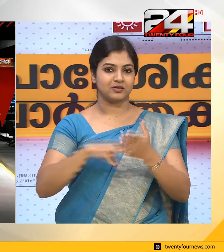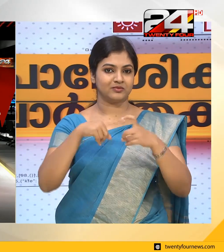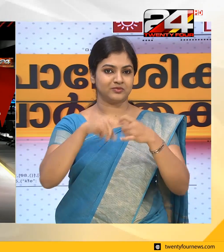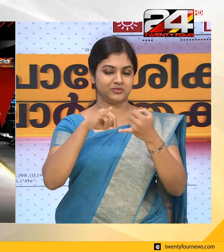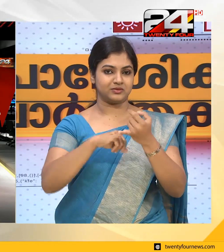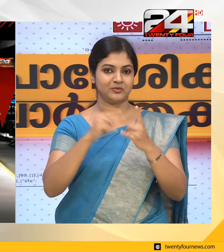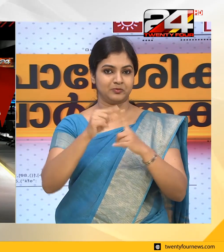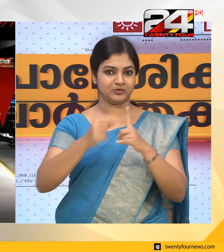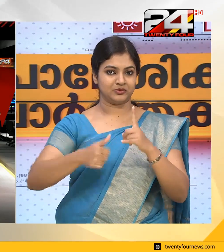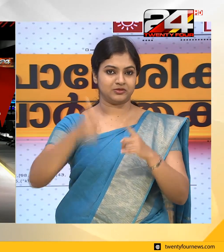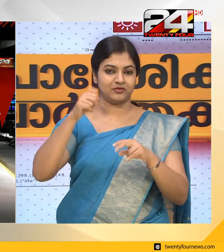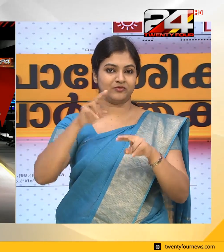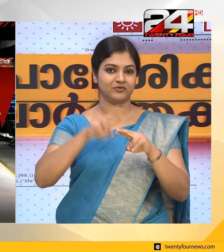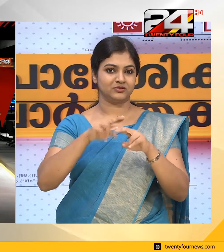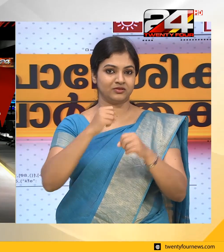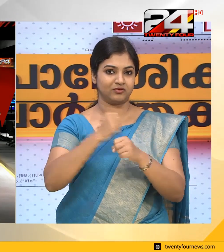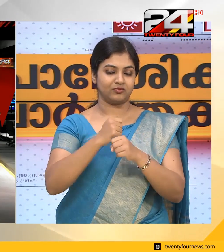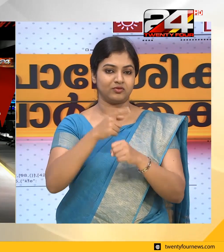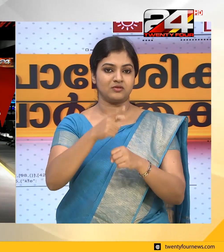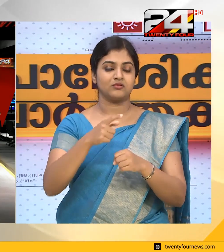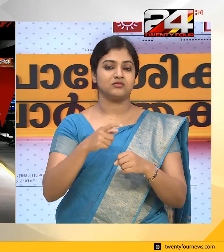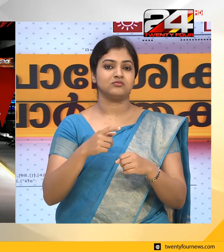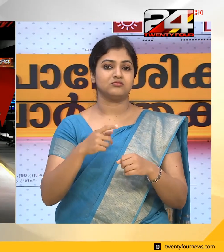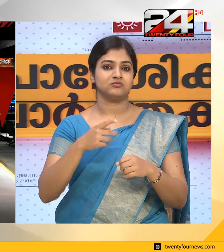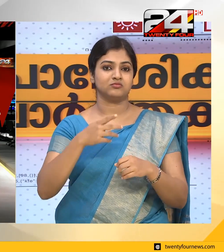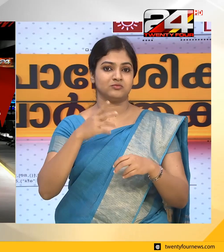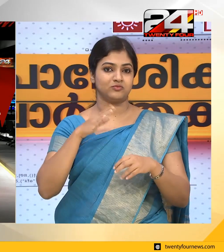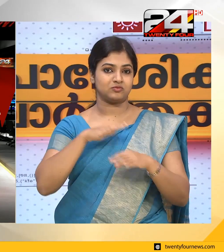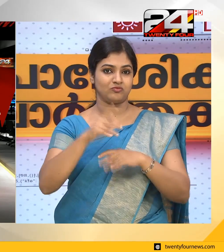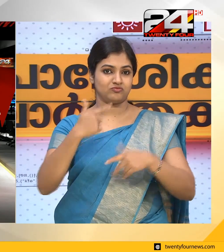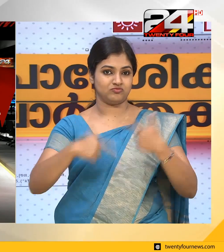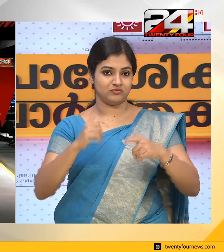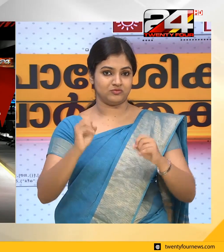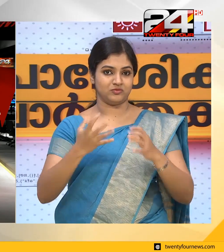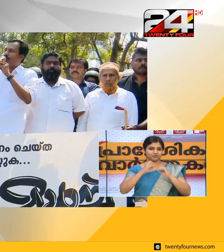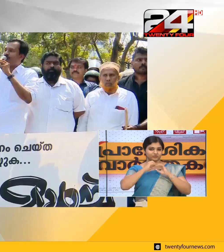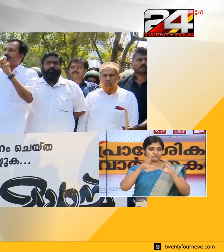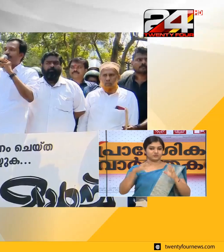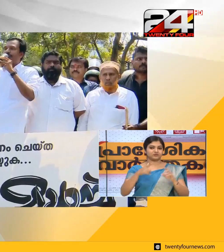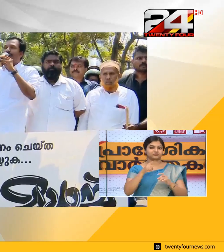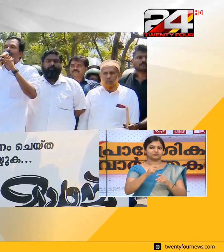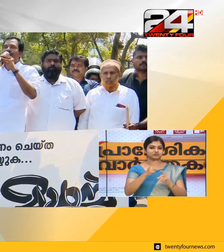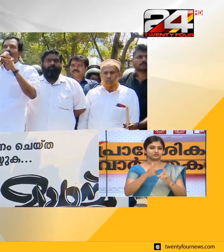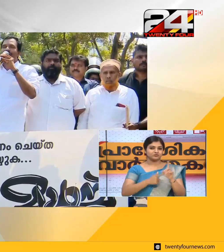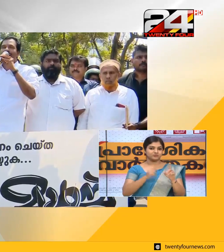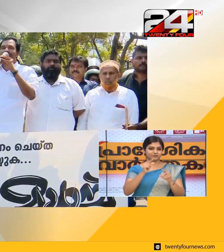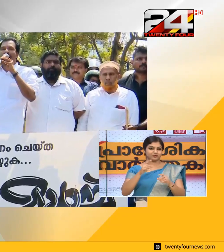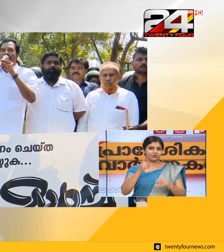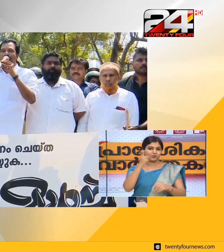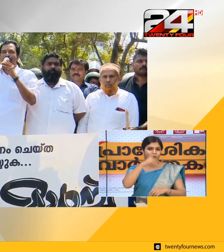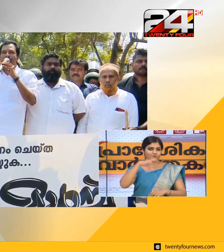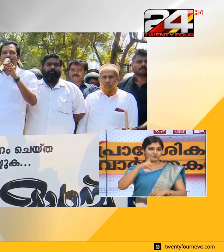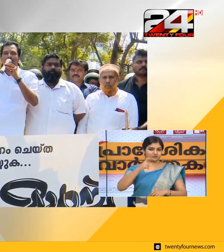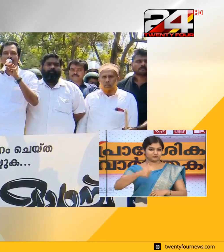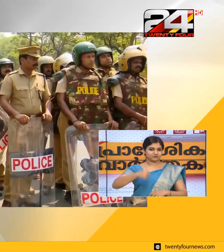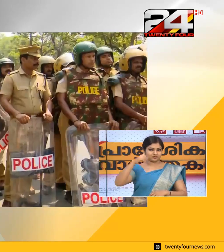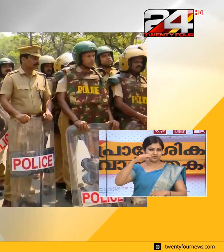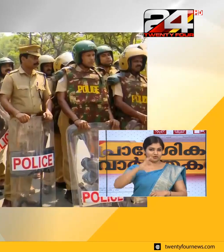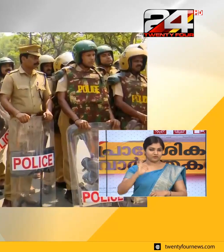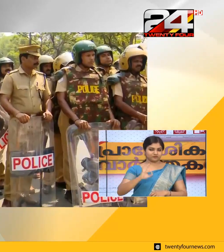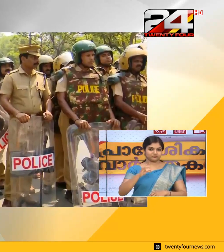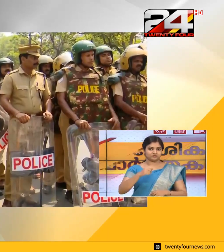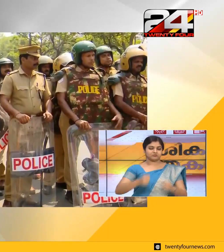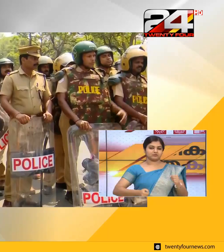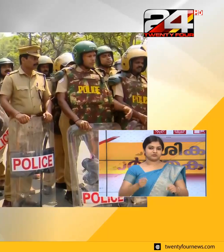MES പ്രസിഡന്റ് ഫസൽ ഗഫൂർ വർഗീയ കലാപത്തിന് ആഹ്വാനം ചെയ്തെന്ന് ആരോപിച്ച് യുവമോർച്ച കോഴിക്കോട് കമ്മീഷണർ ഓഫീസിലേക്ക് മാർച്ച് നടത്തി. മാർച്ച് DDE